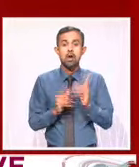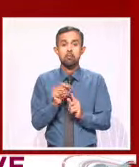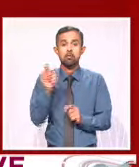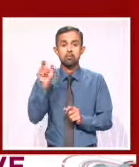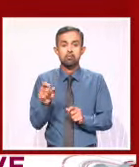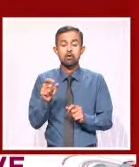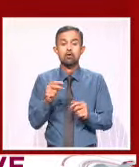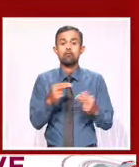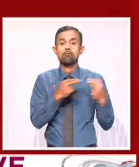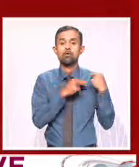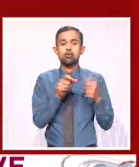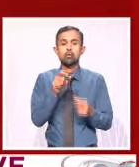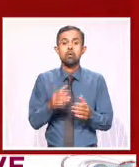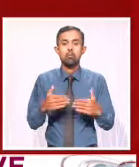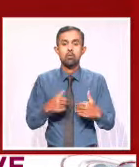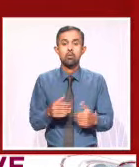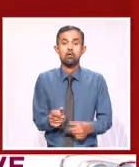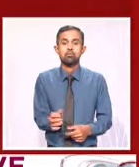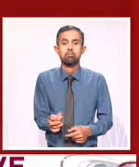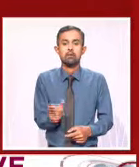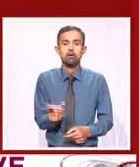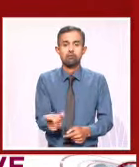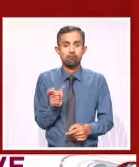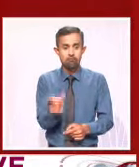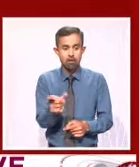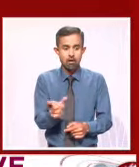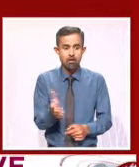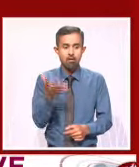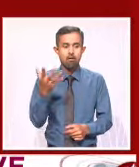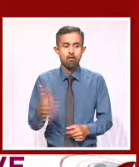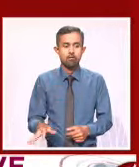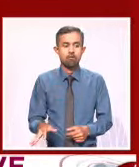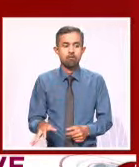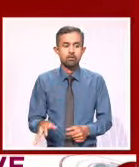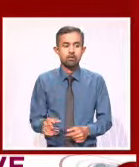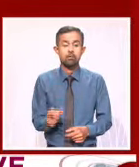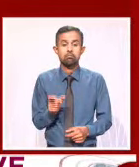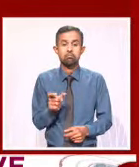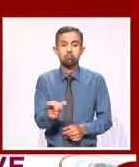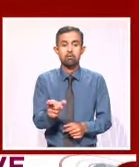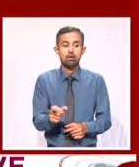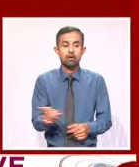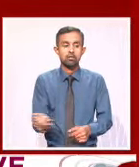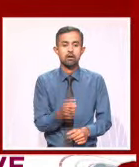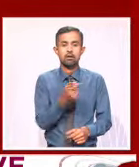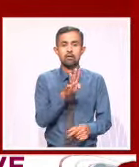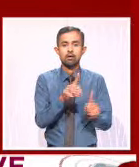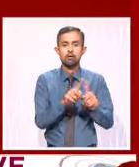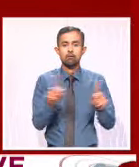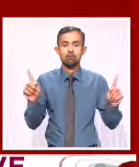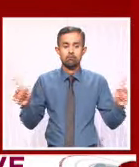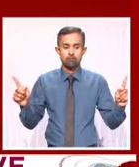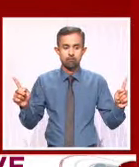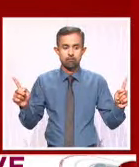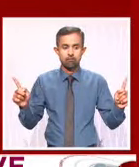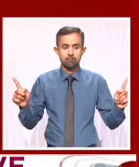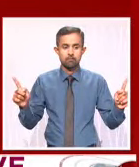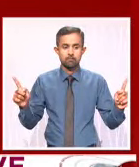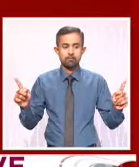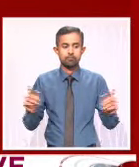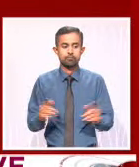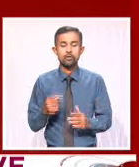ඇතුළු වග උත්තරකරුවන් වෙත තවත් අතුරු තහනම් නියෝග නිකුත් කර තිබෙනවා. මෙම අතුරු තහනම් නියෝග දින 14ක කාලයක් සඳහා බලපෑවෙනු